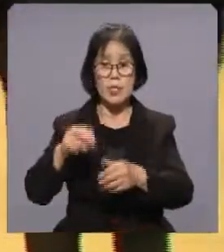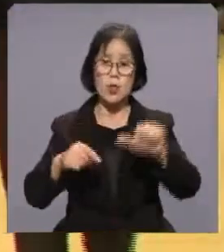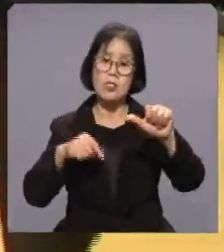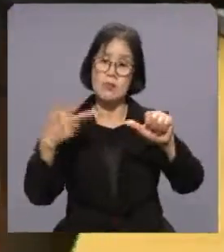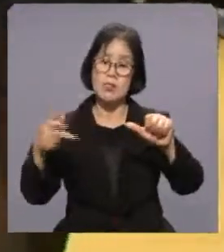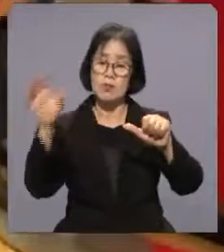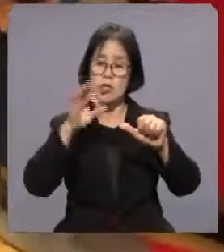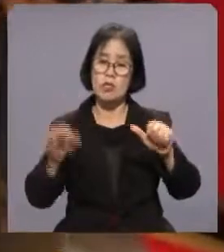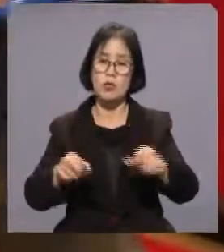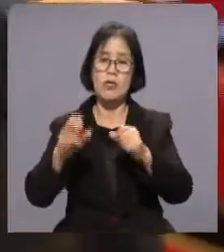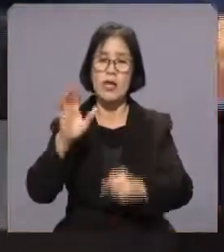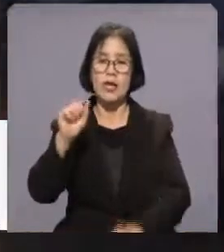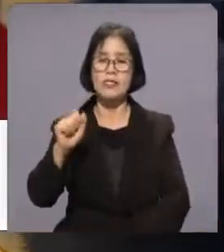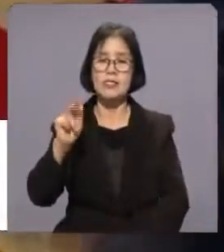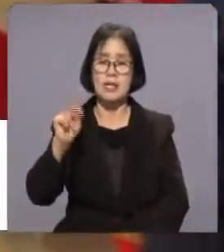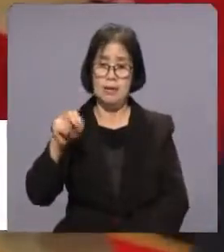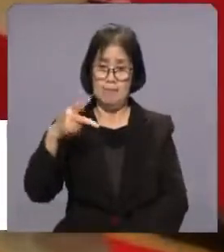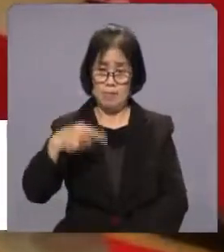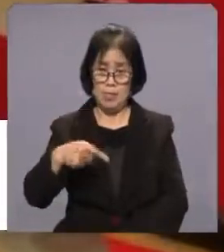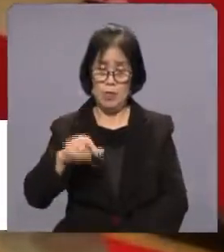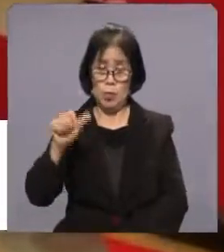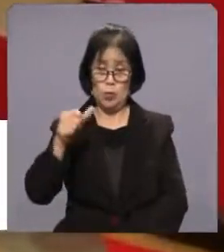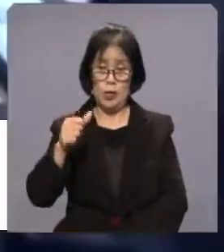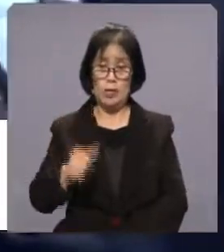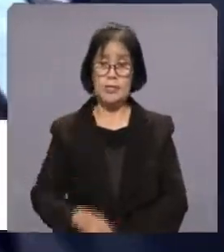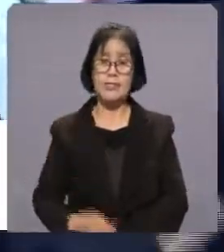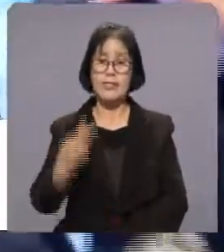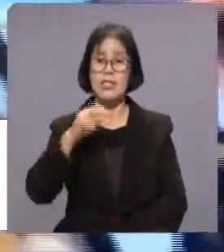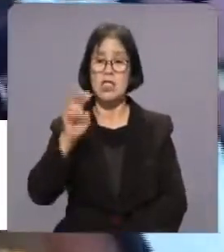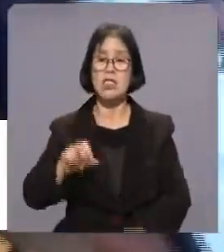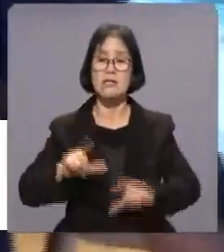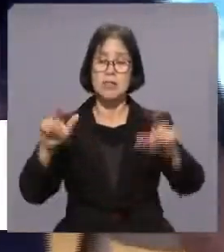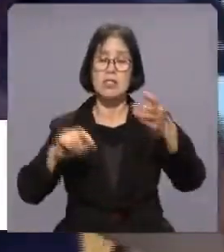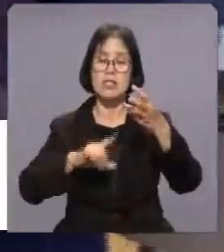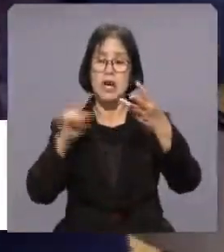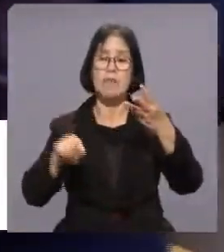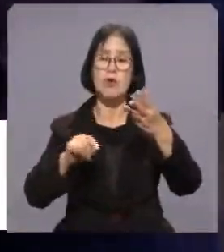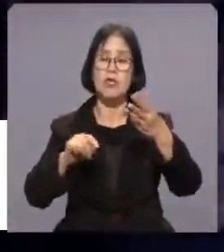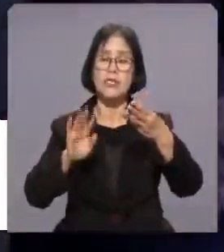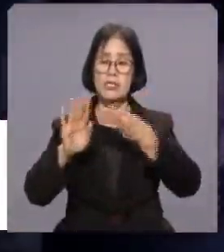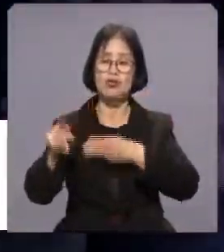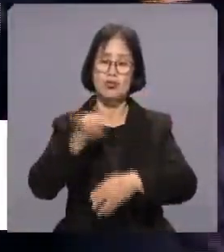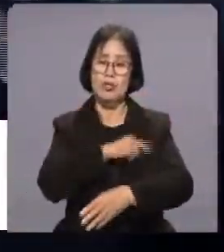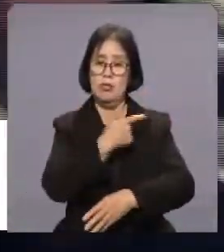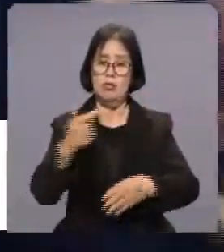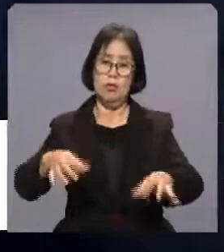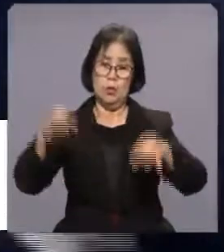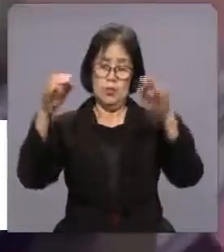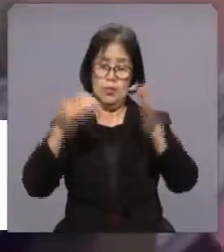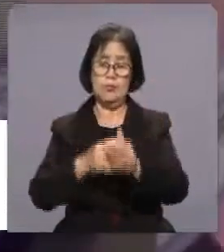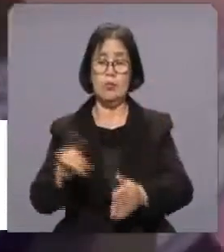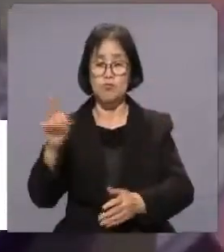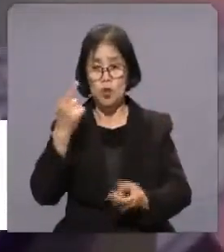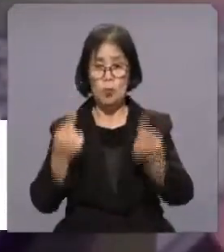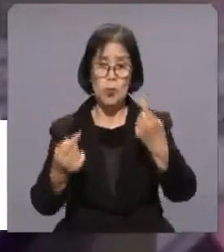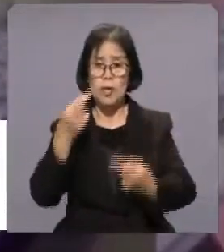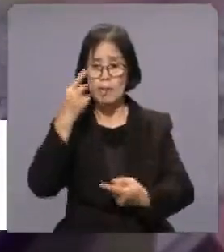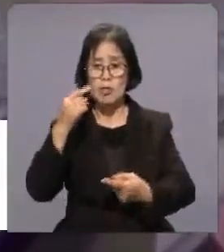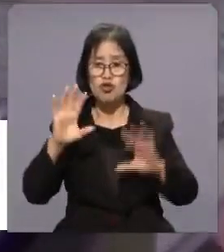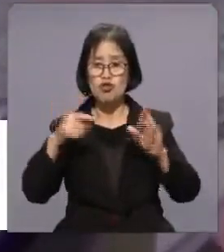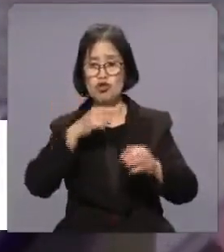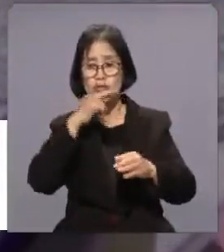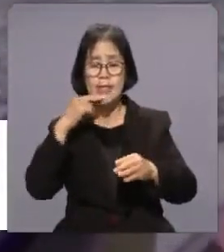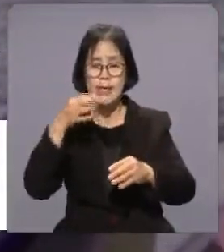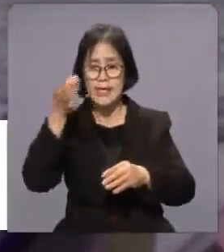오른 s&p 500지수의 상승률은 2020년 3월 이후 가장 큰 폭입니다 무엇보다 미국